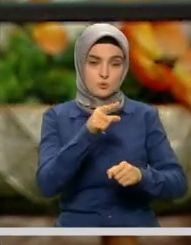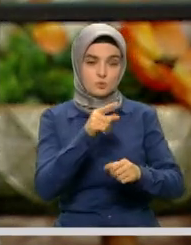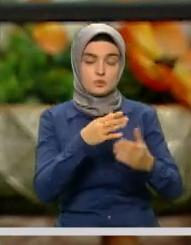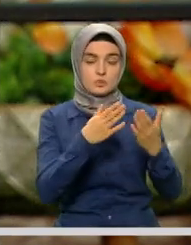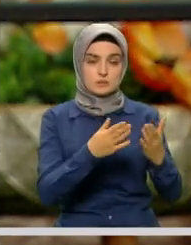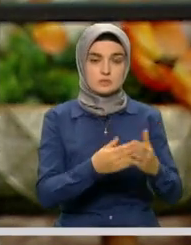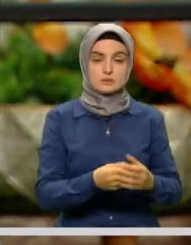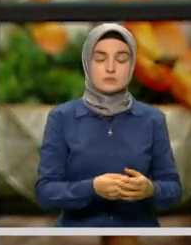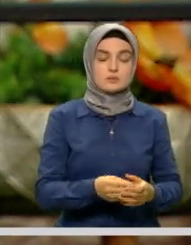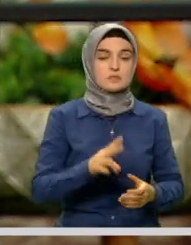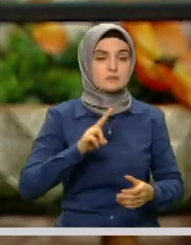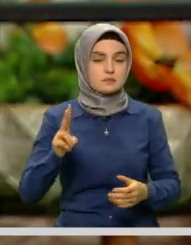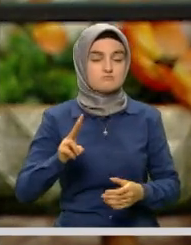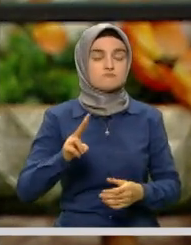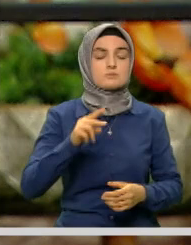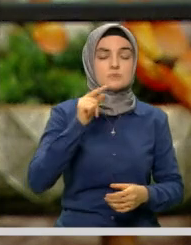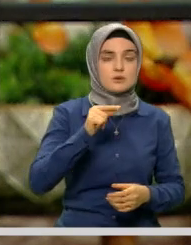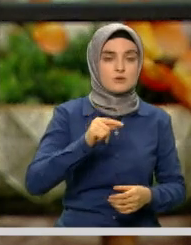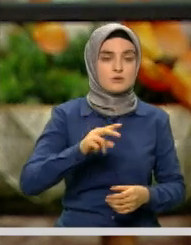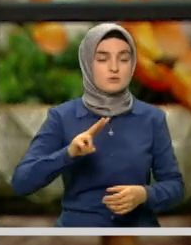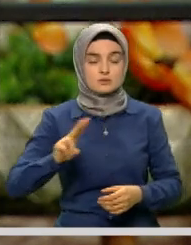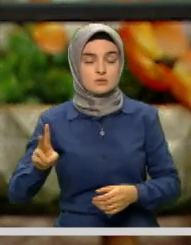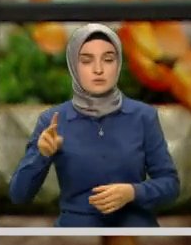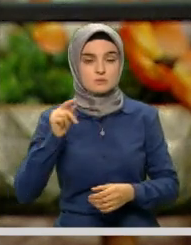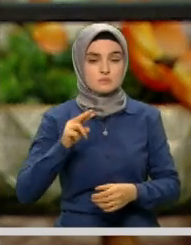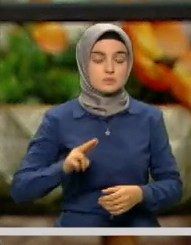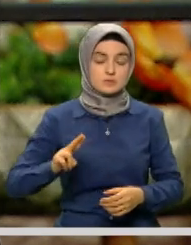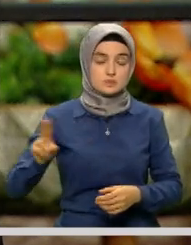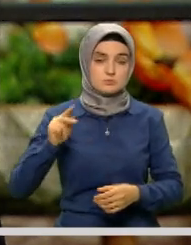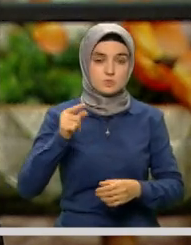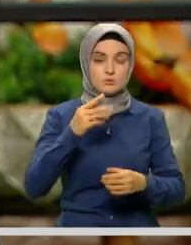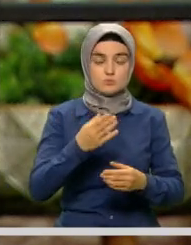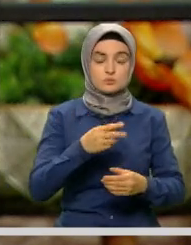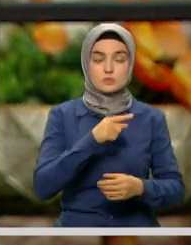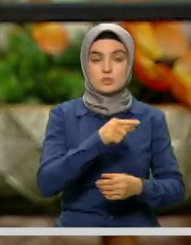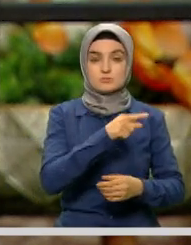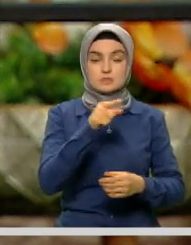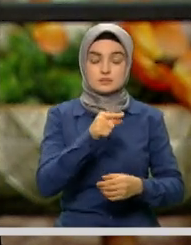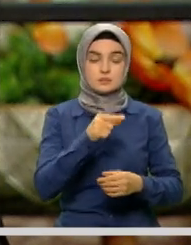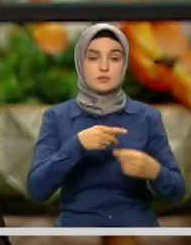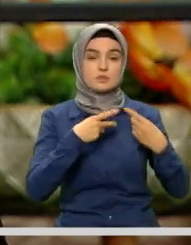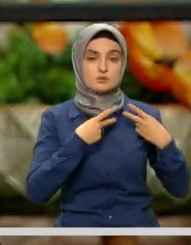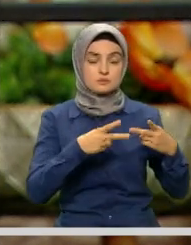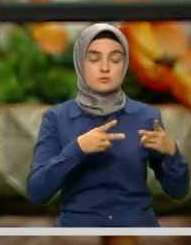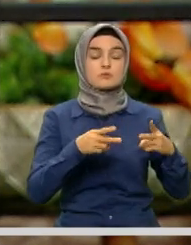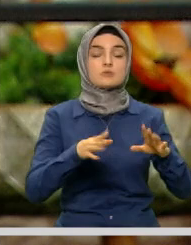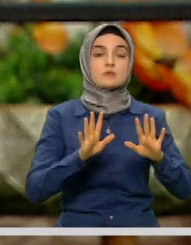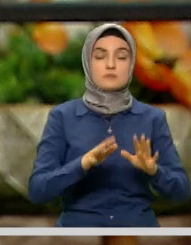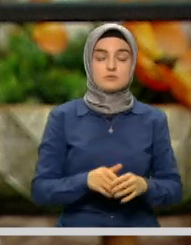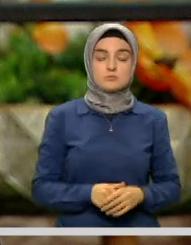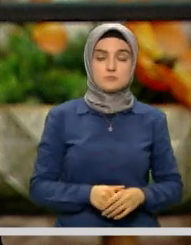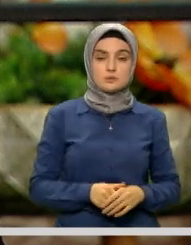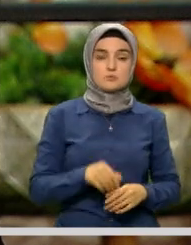de 70 kere de tevbe edecek olsan Allah senin tevbeni kabul edecek değil. Çünkü niye? Ben ona irade verdim. Ben senin amcana irade